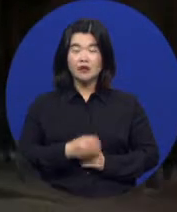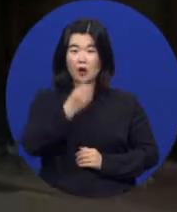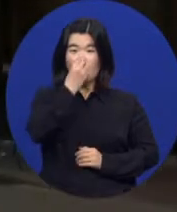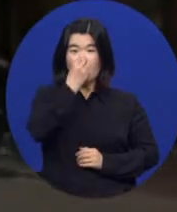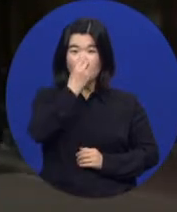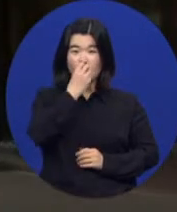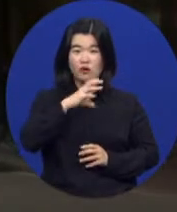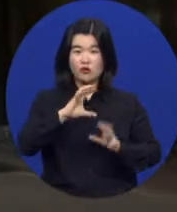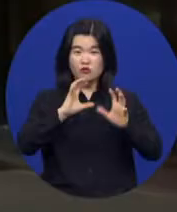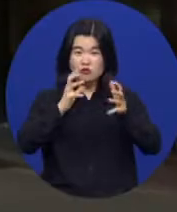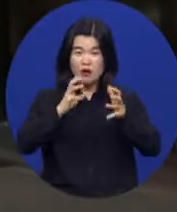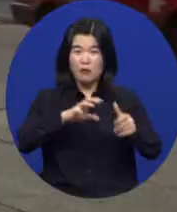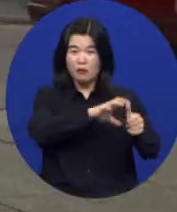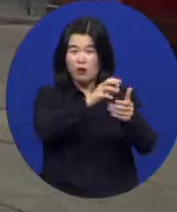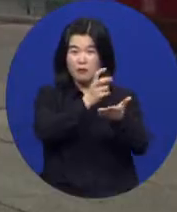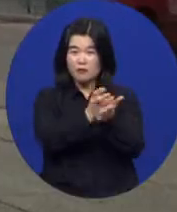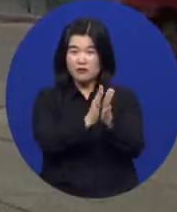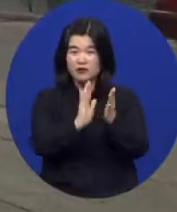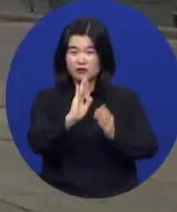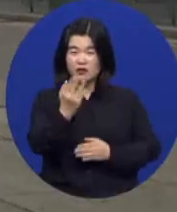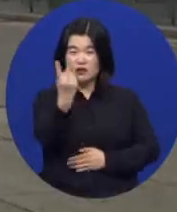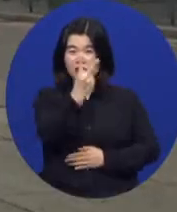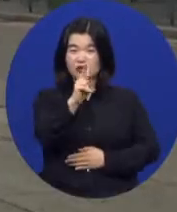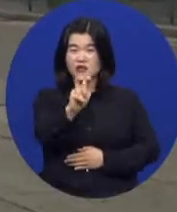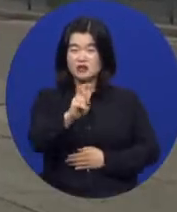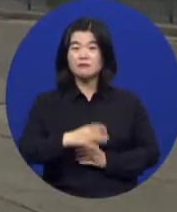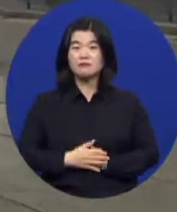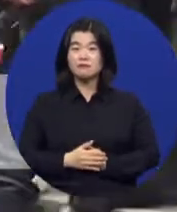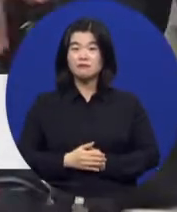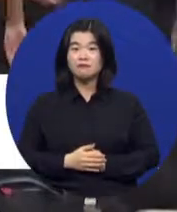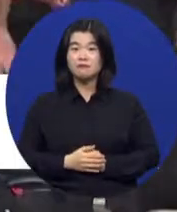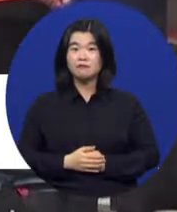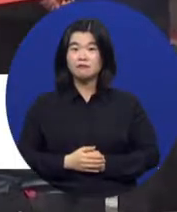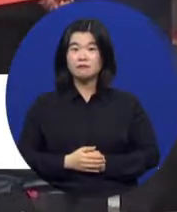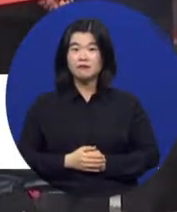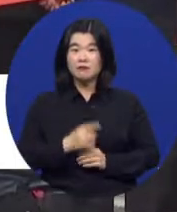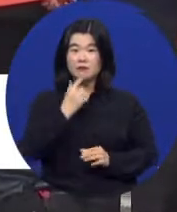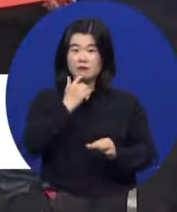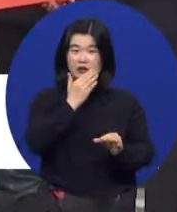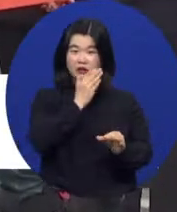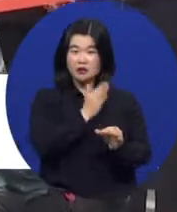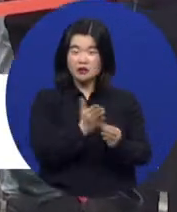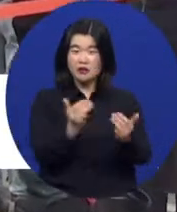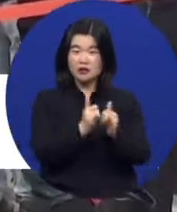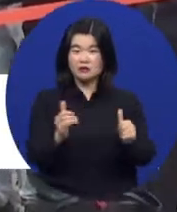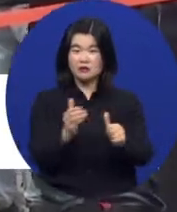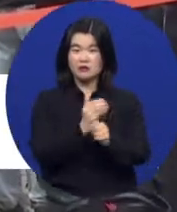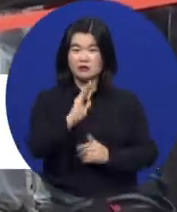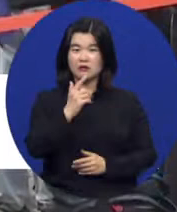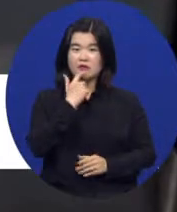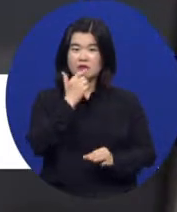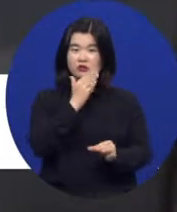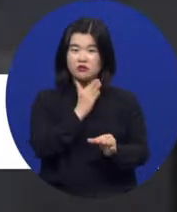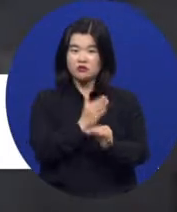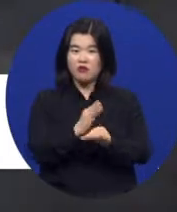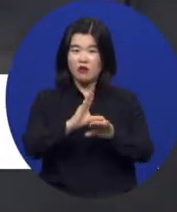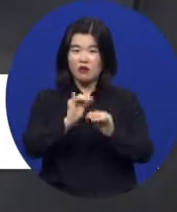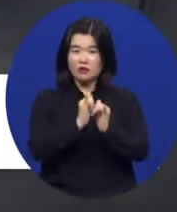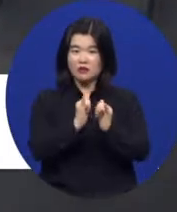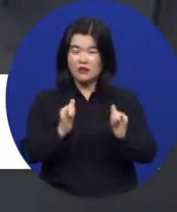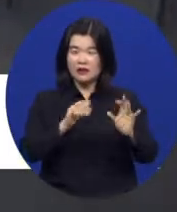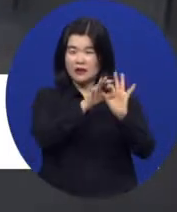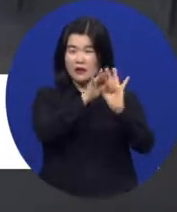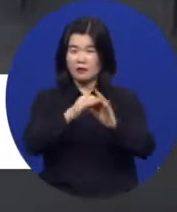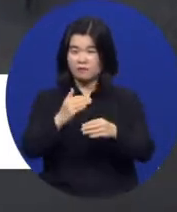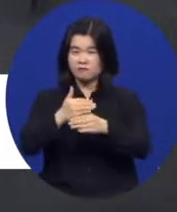홍콩의 국가보안법이 시행된 것은 지난 2020년. 이후 민주진영 인사들이 체포되고 민주성향의 언론사들이